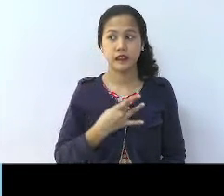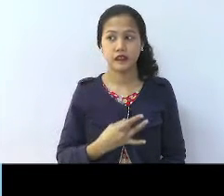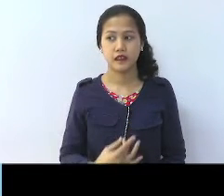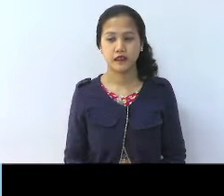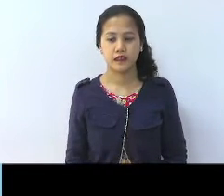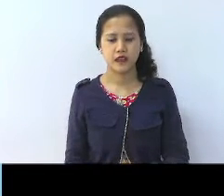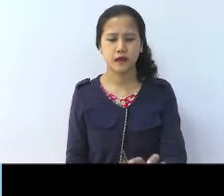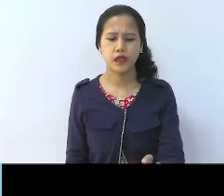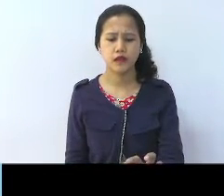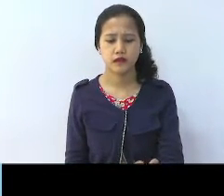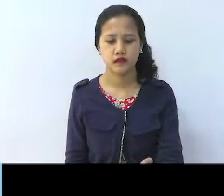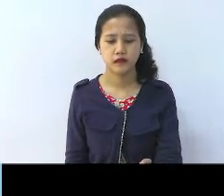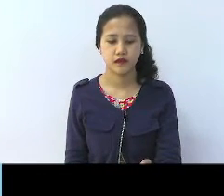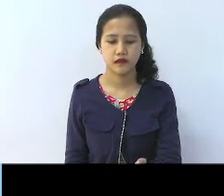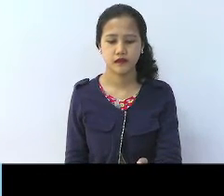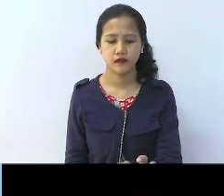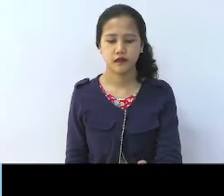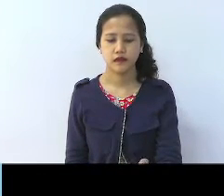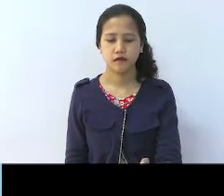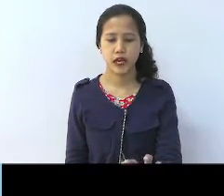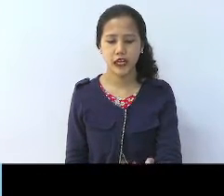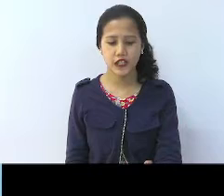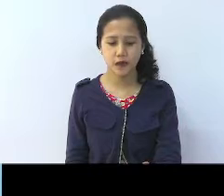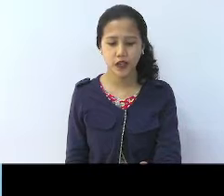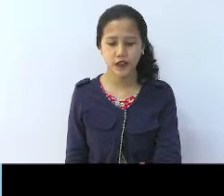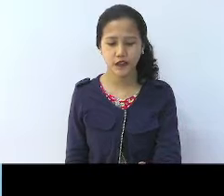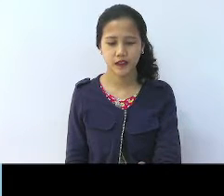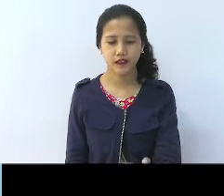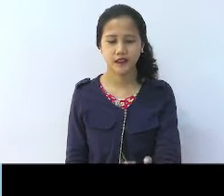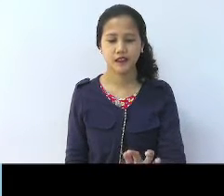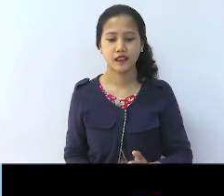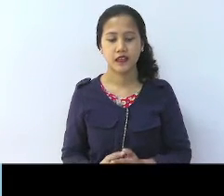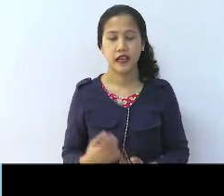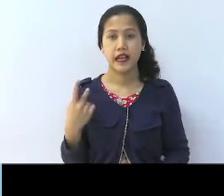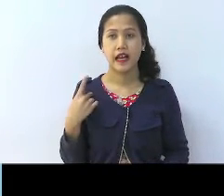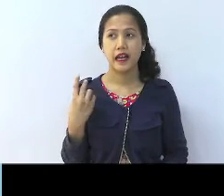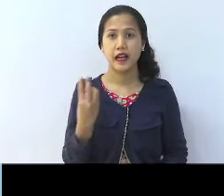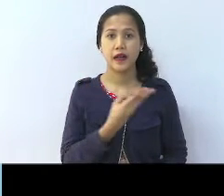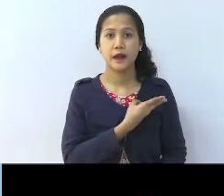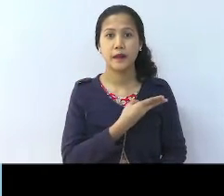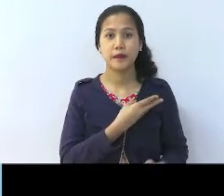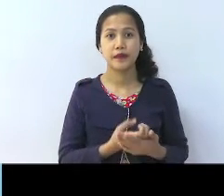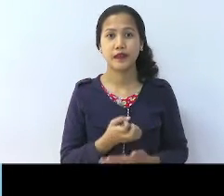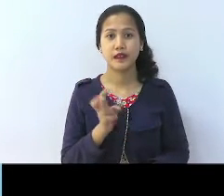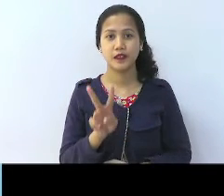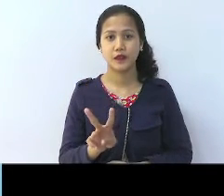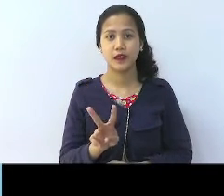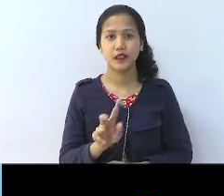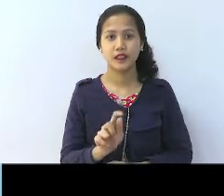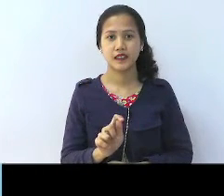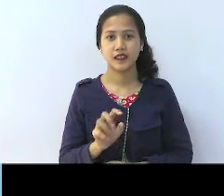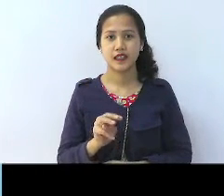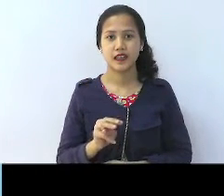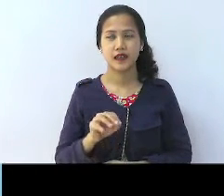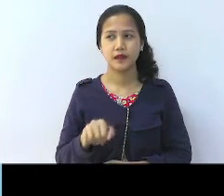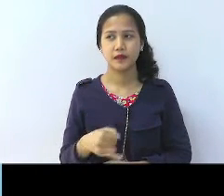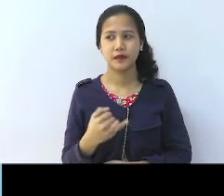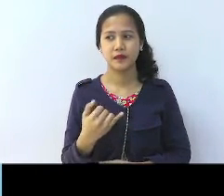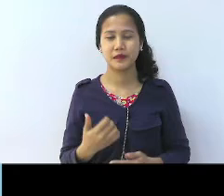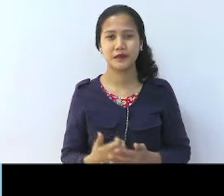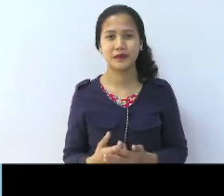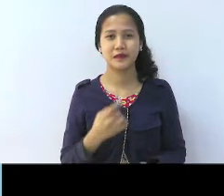maayos na paggalaw o pagfunction ng ating jaw joint o yung joint natin